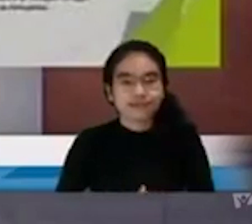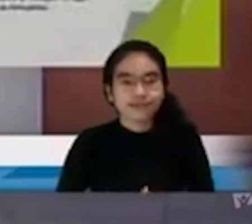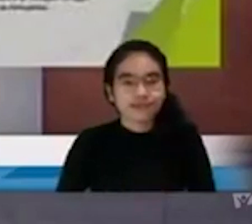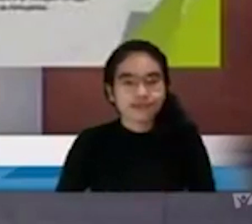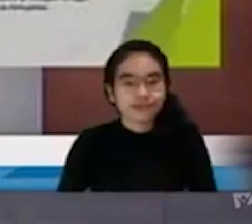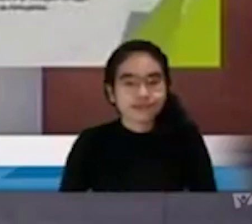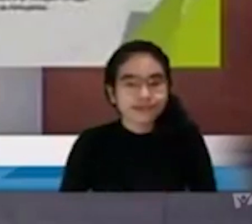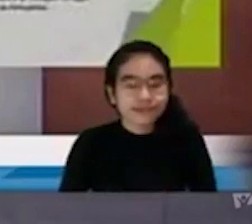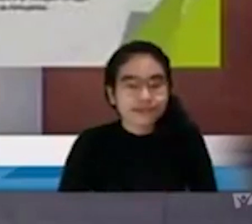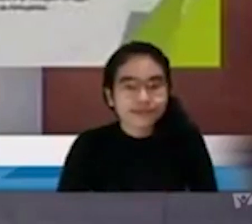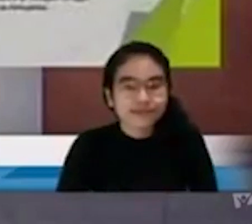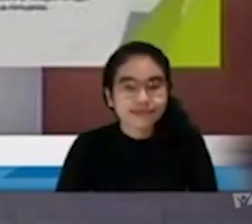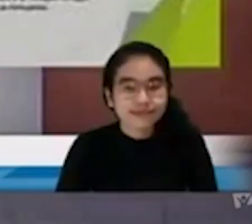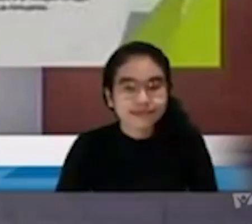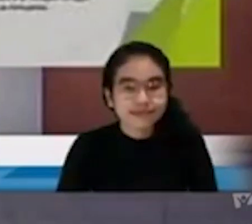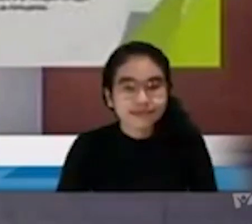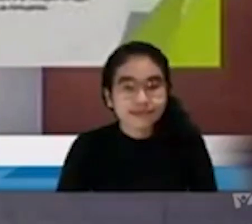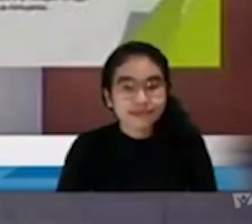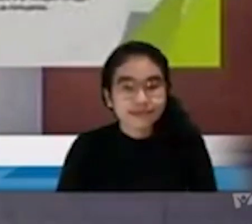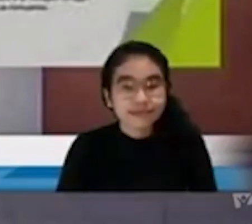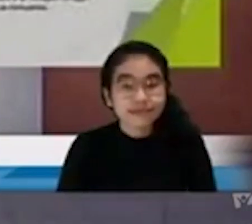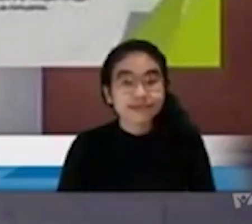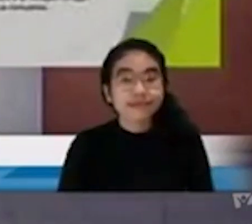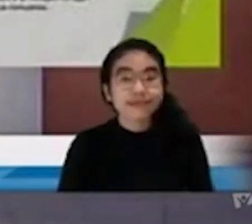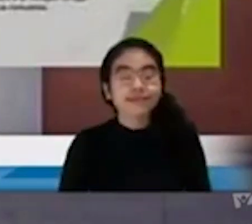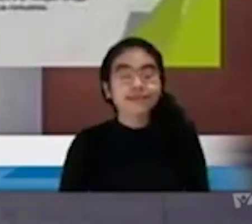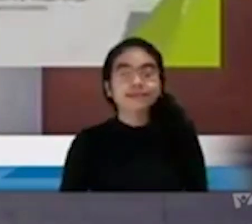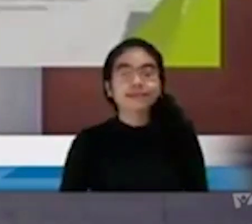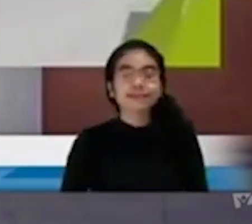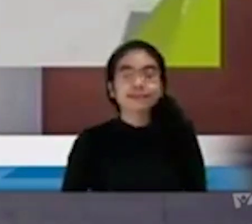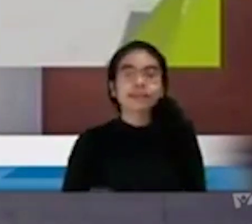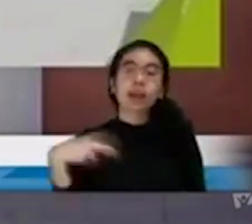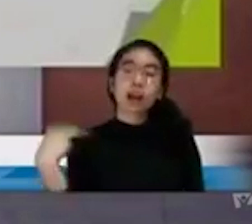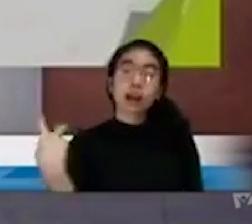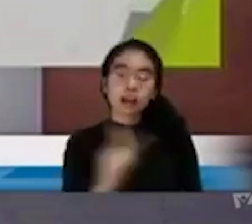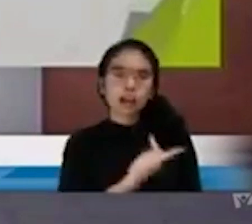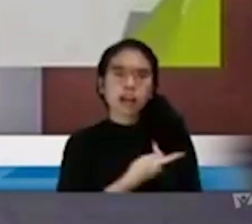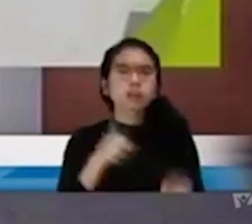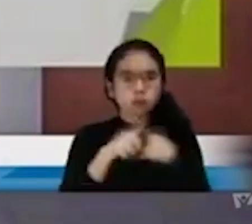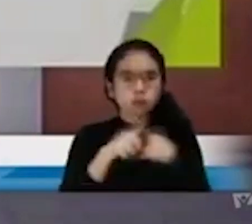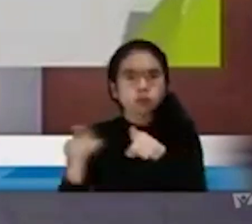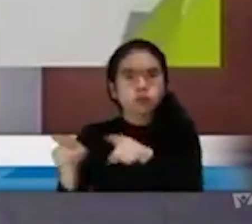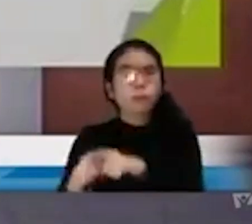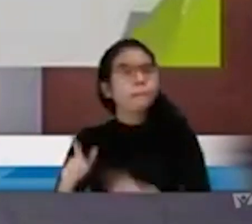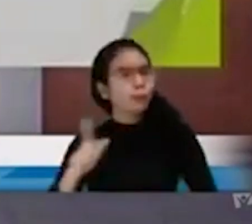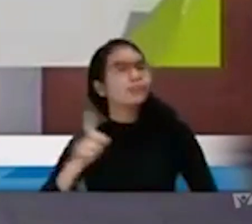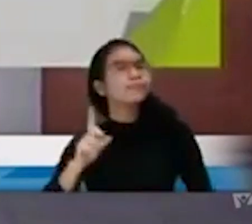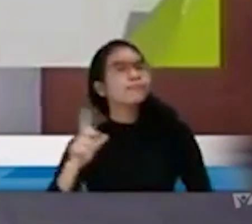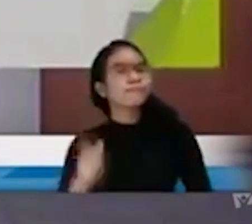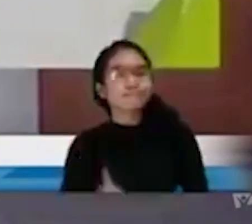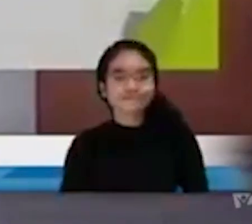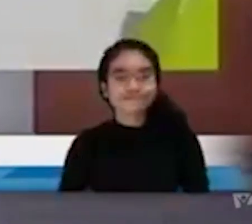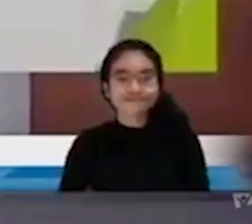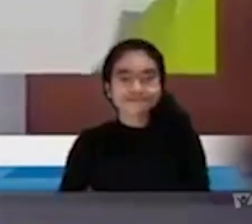2 Oktober 2020. Kita juga sangat bangga bahwa falsafah Rumah Sakit Advent ini adalah melayani